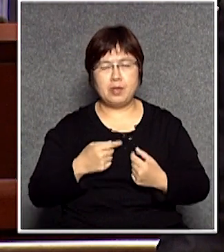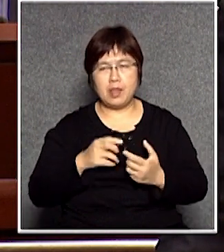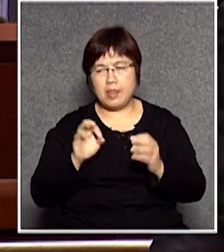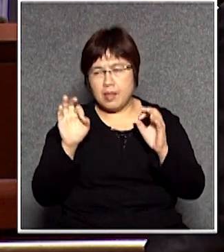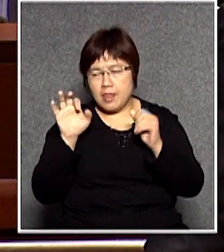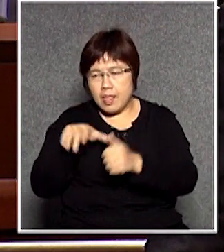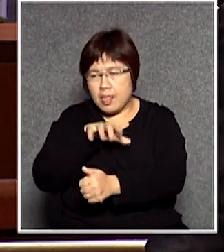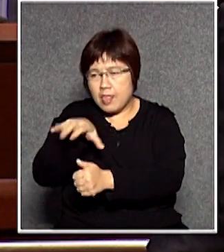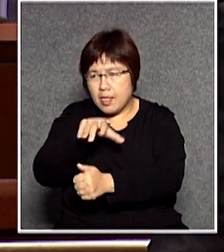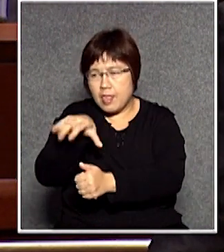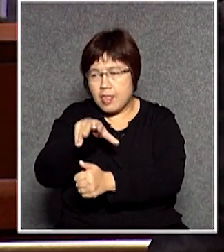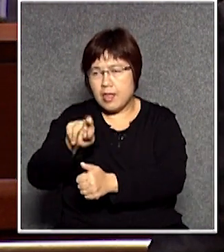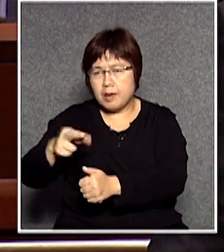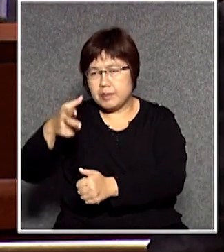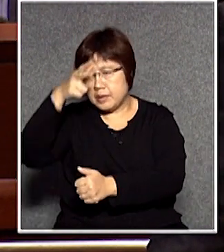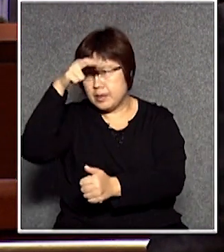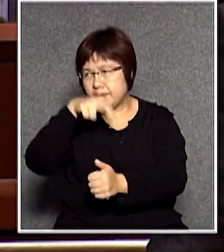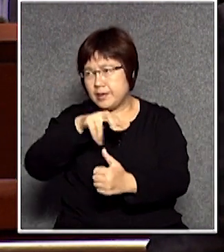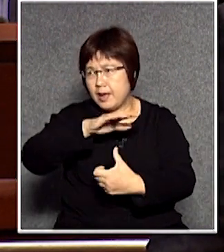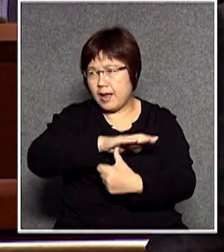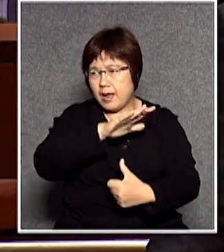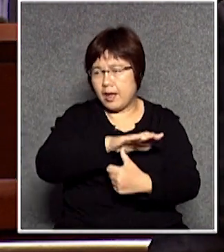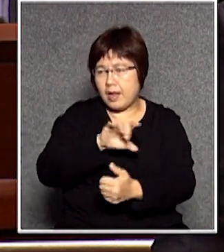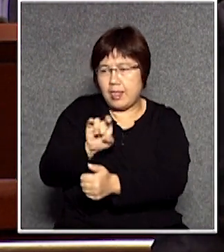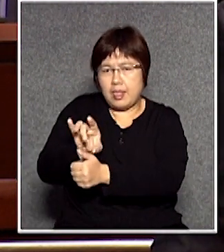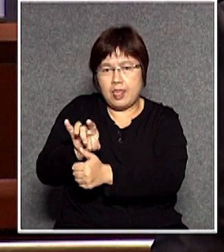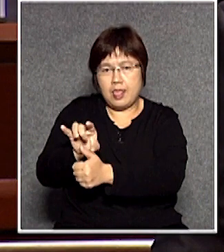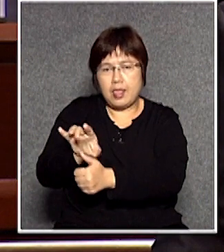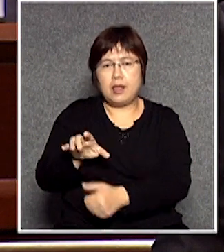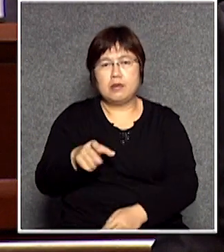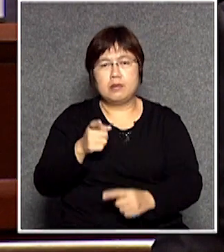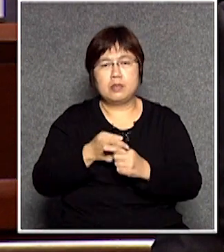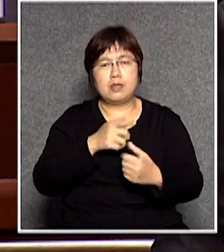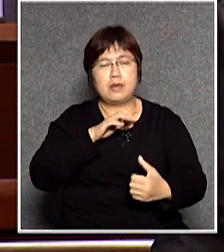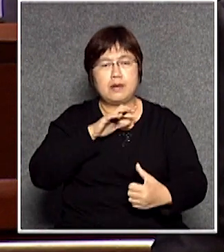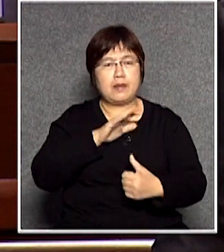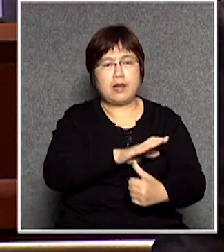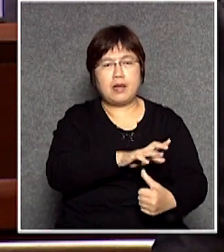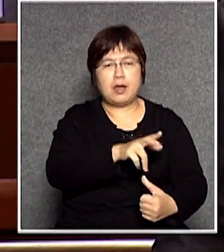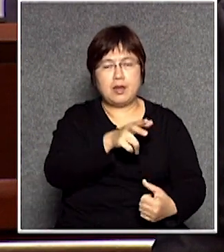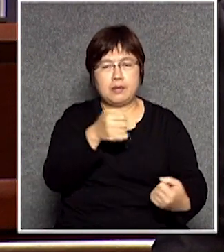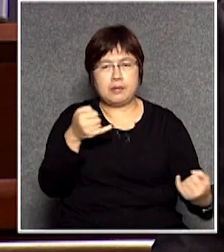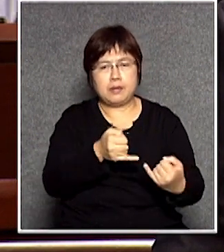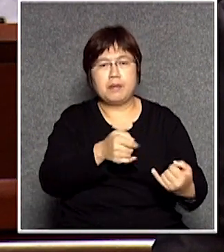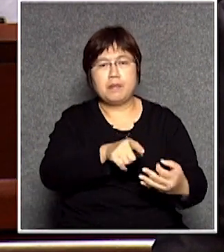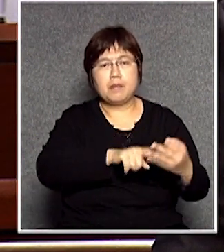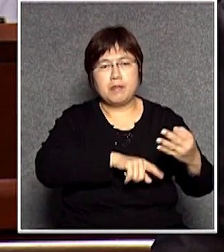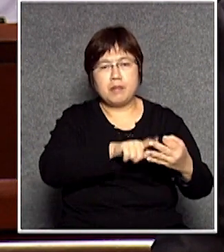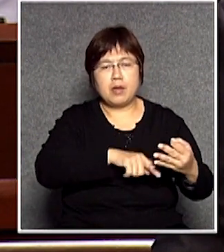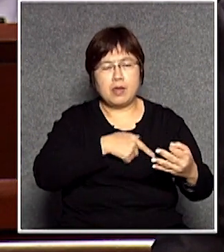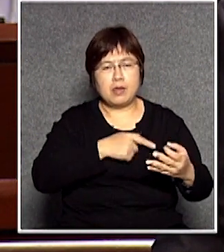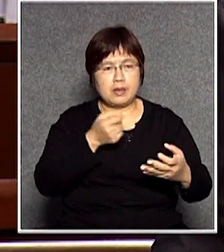成為一個政治打壓的工具，原來實質上是只是用來打擊政敵，令到劉少奇和林彪